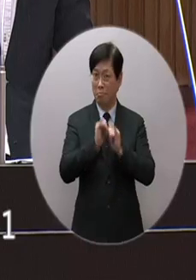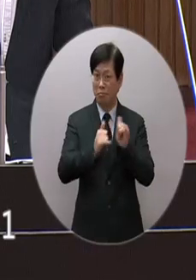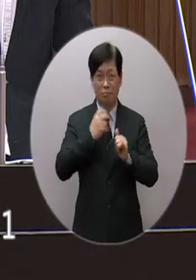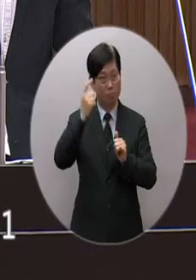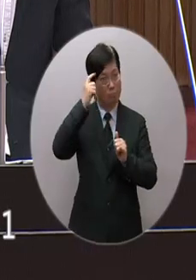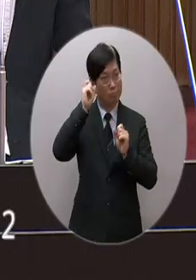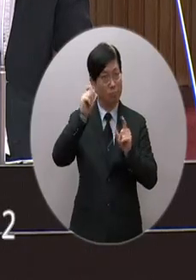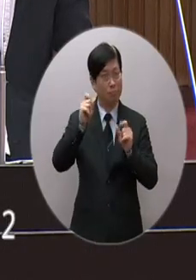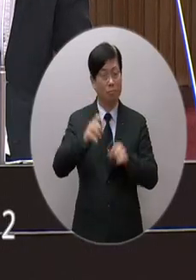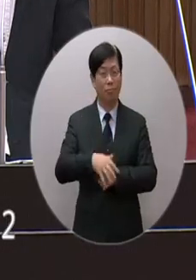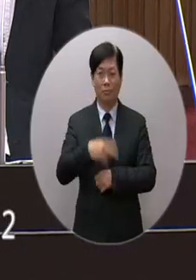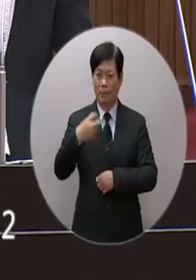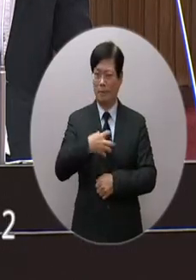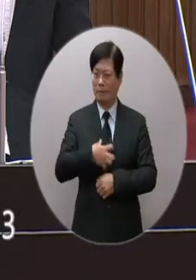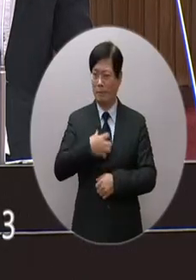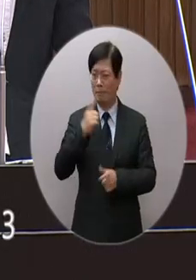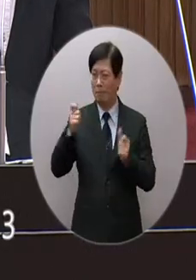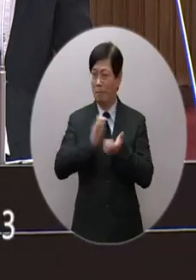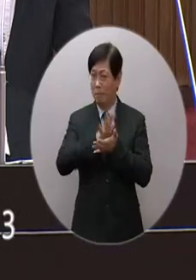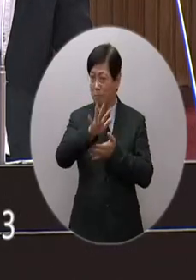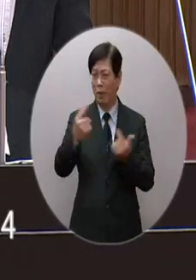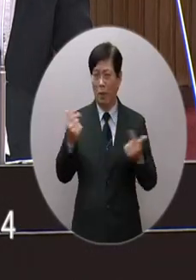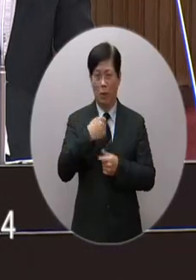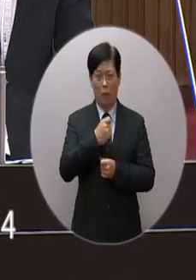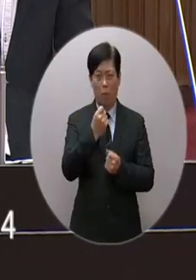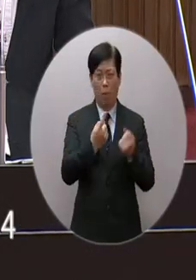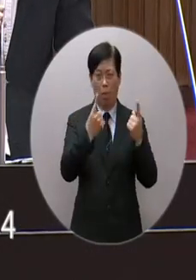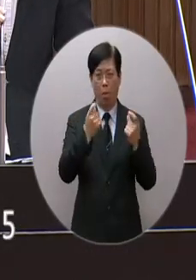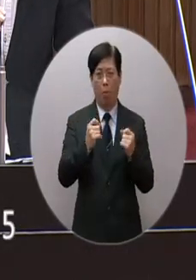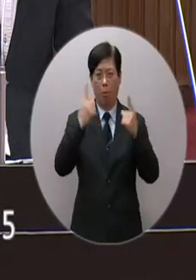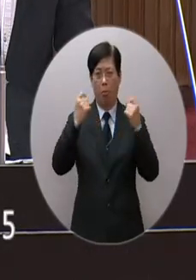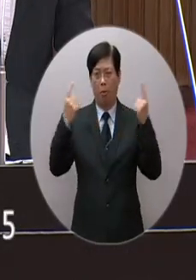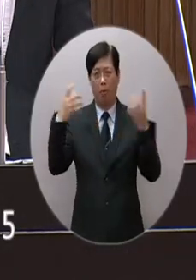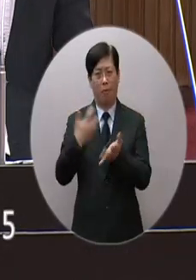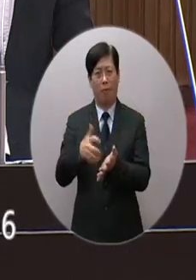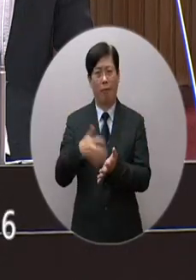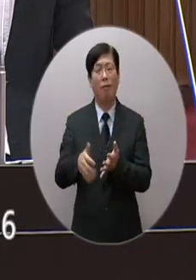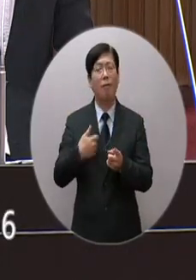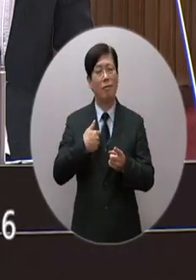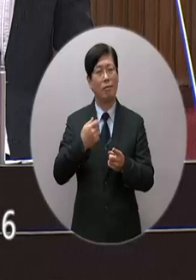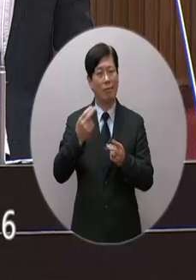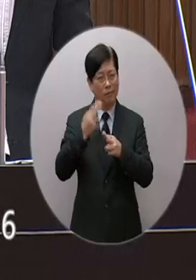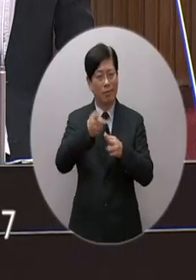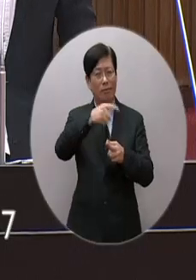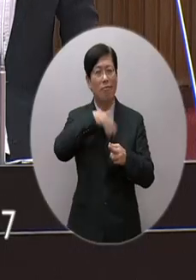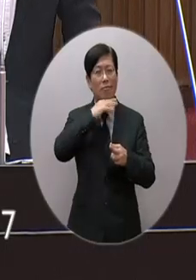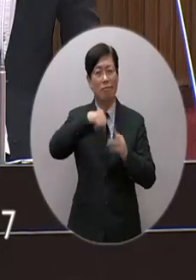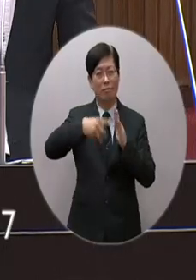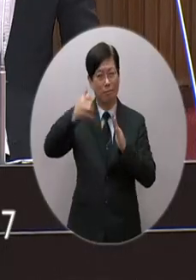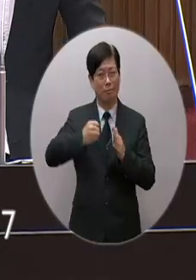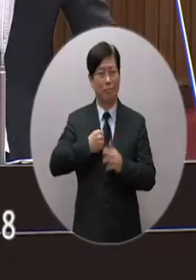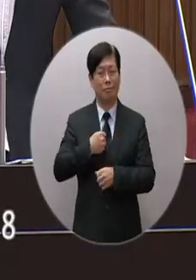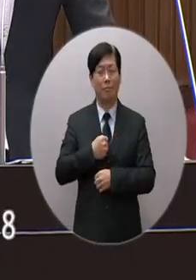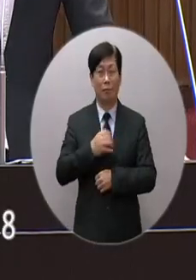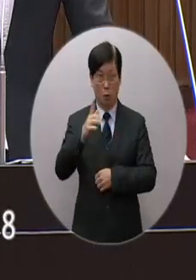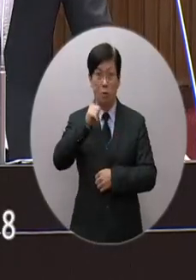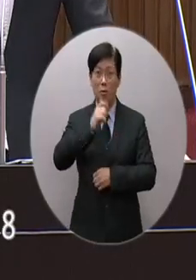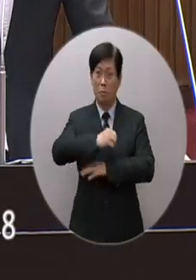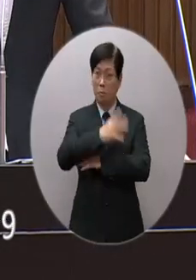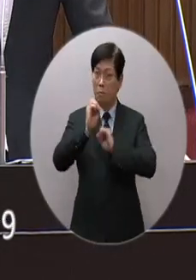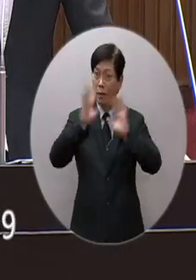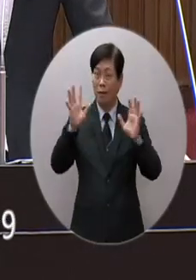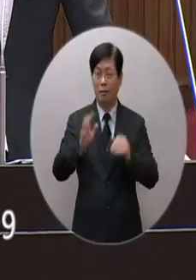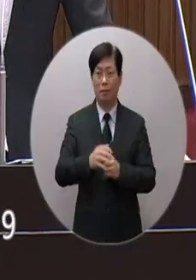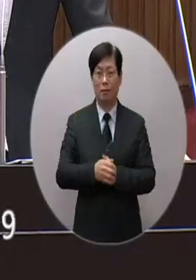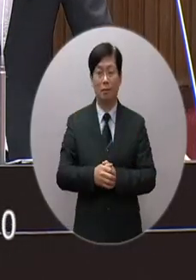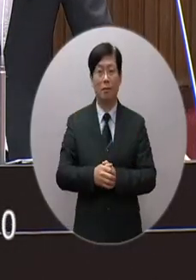受会不同，也抱怨过年后几乎万物齐涨。这几天的报道，我相信院长应该大致上会了解。某一个报道是说，